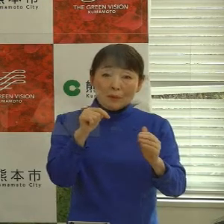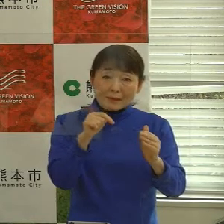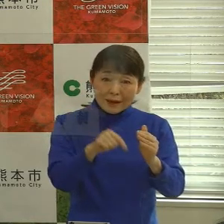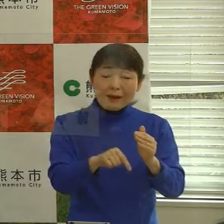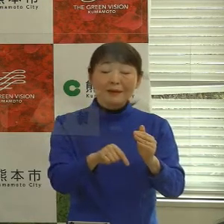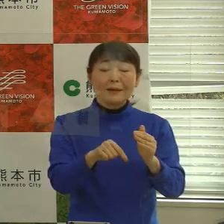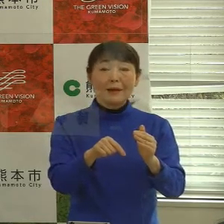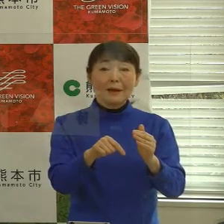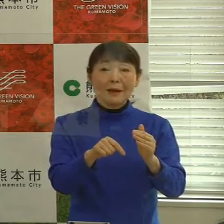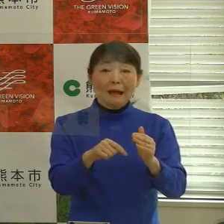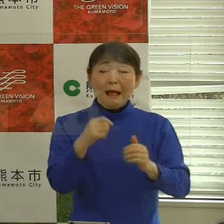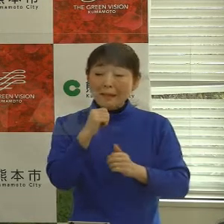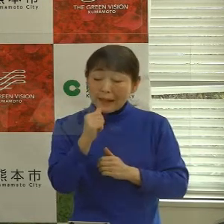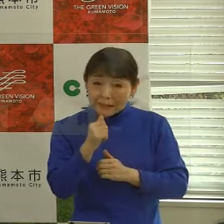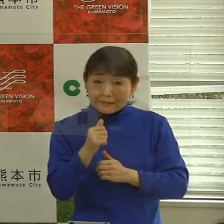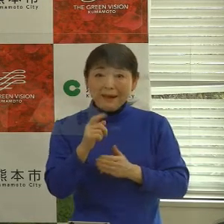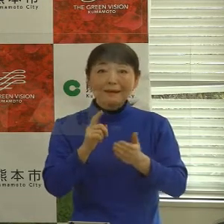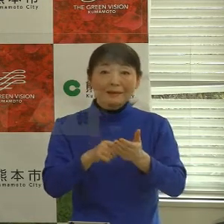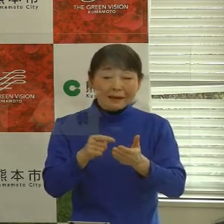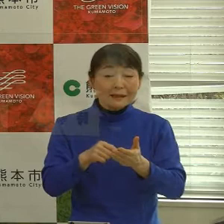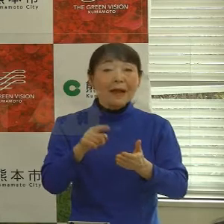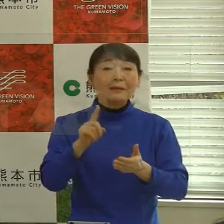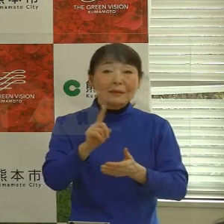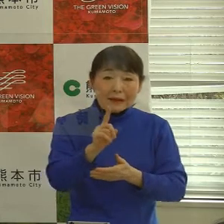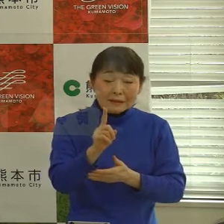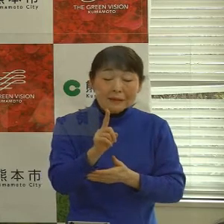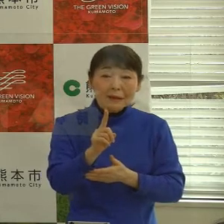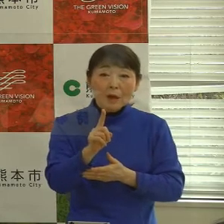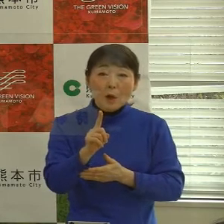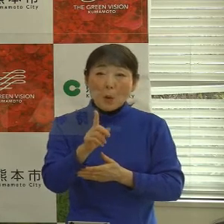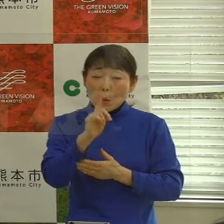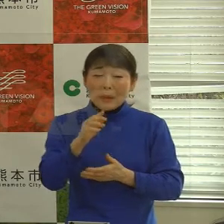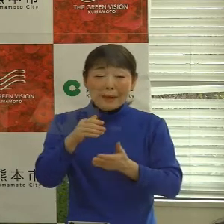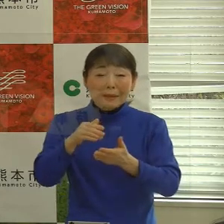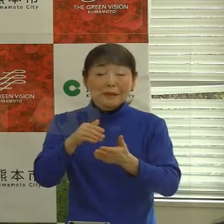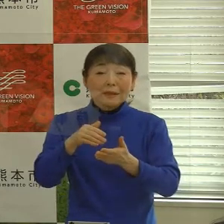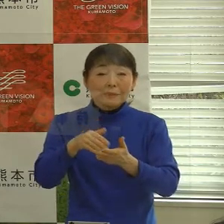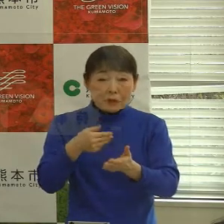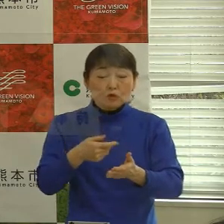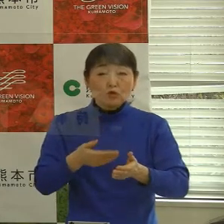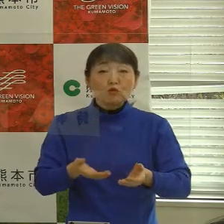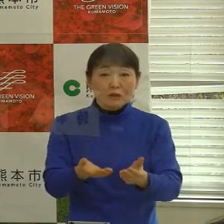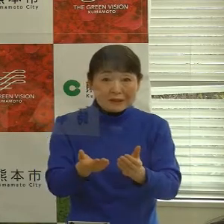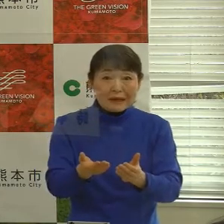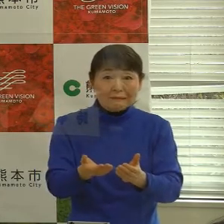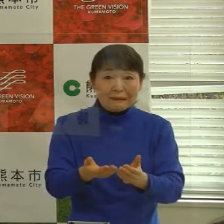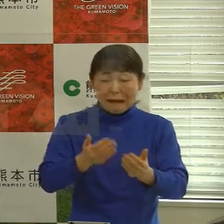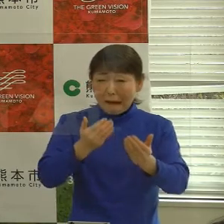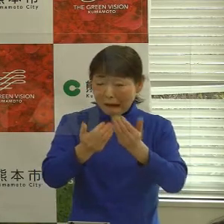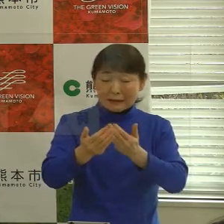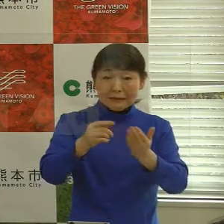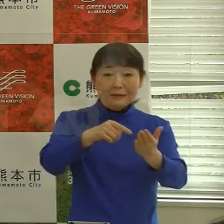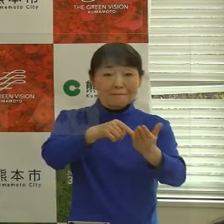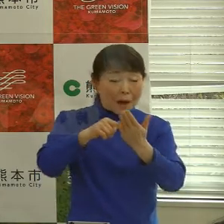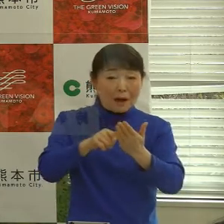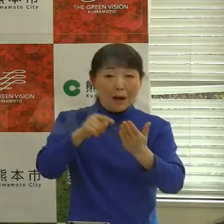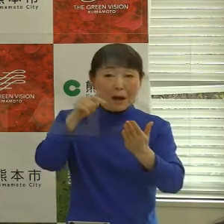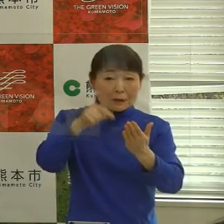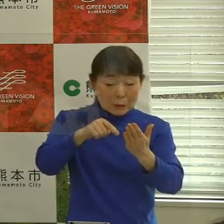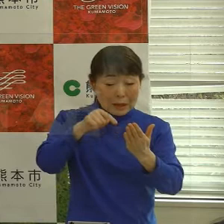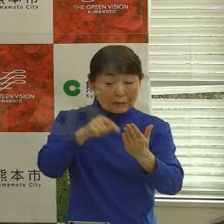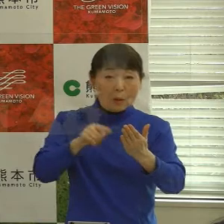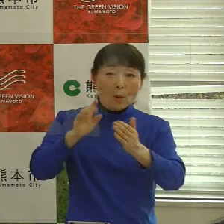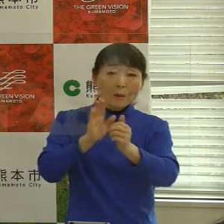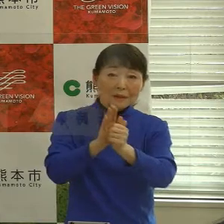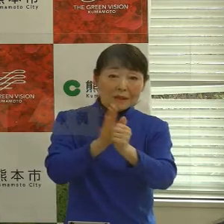やはり、足りない部分、あるいは今回の、内務出産のこのケースで明らかになった支援が必要な部分